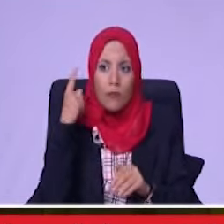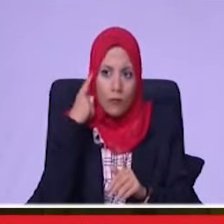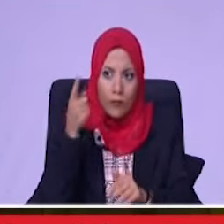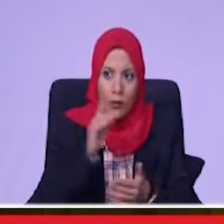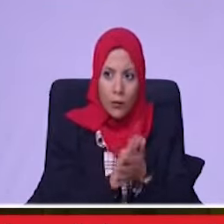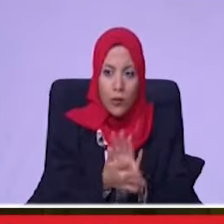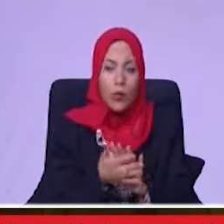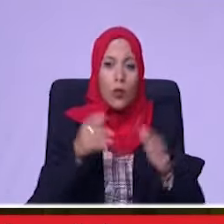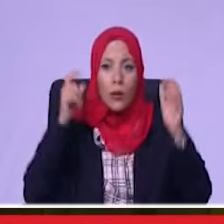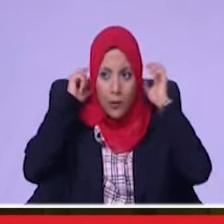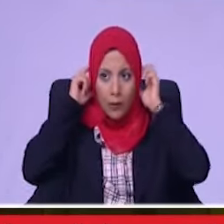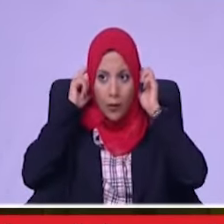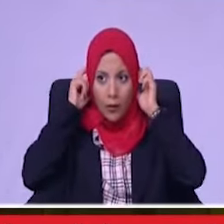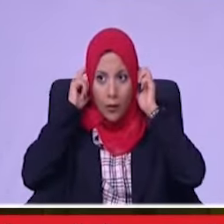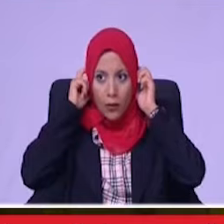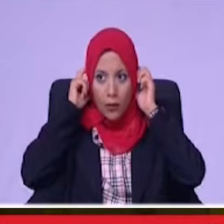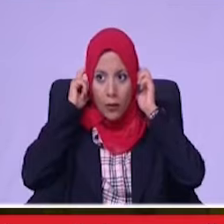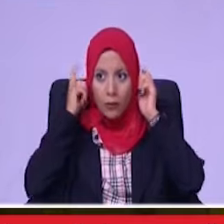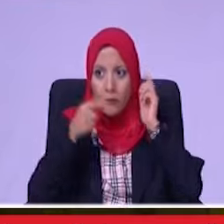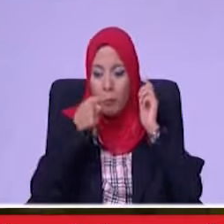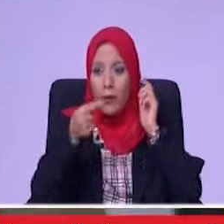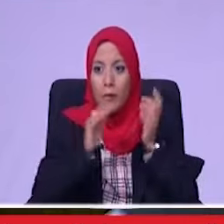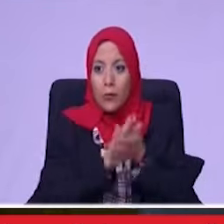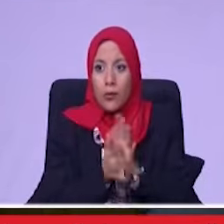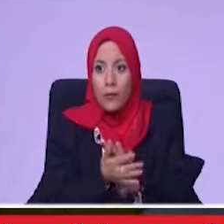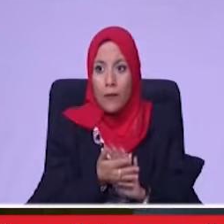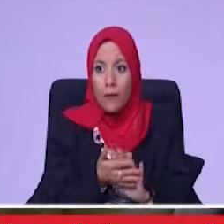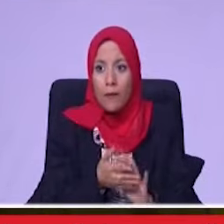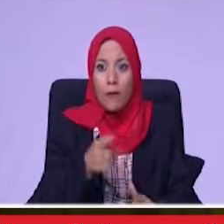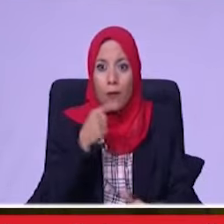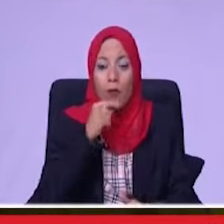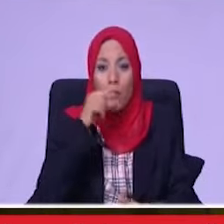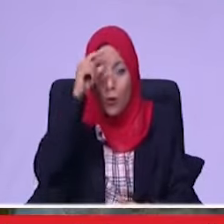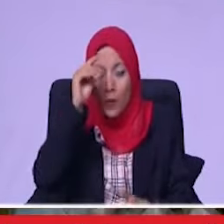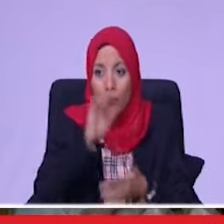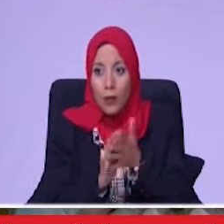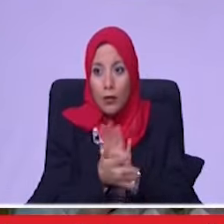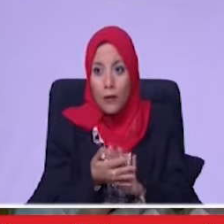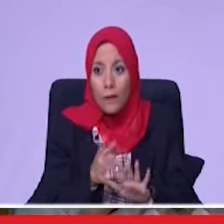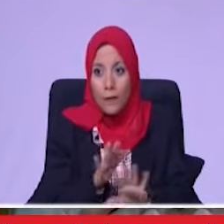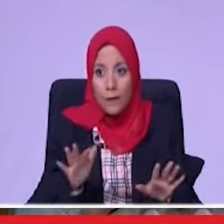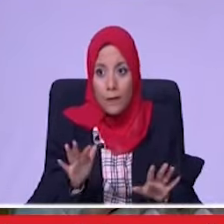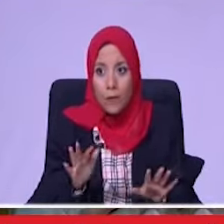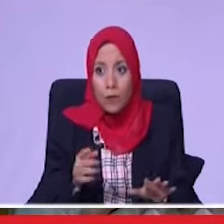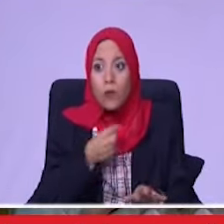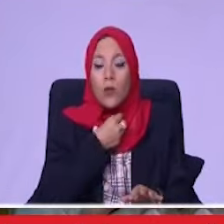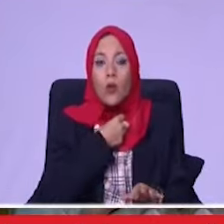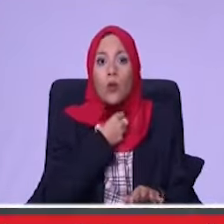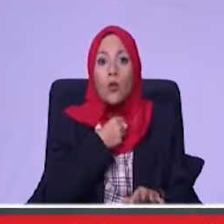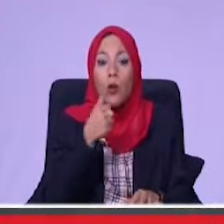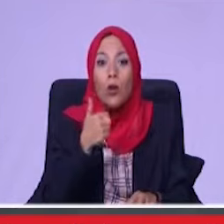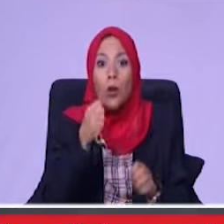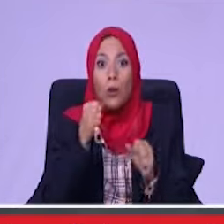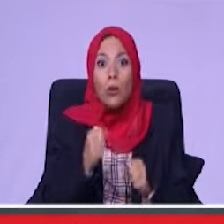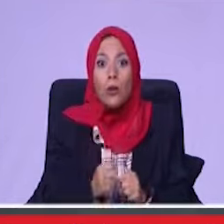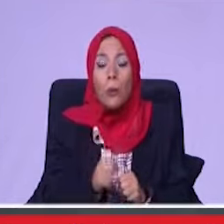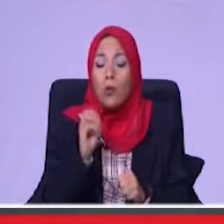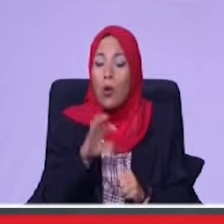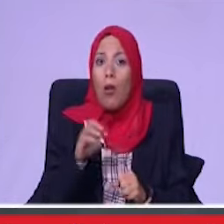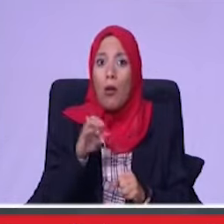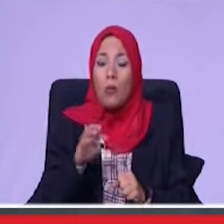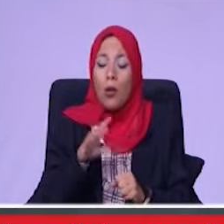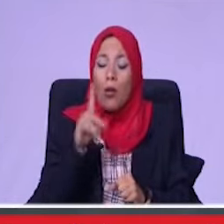سماعات لكن ما بينطقش وبينطق في القران فقط سبحان وبعدين ده صوته جميل نعم يعني واضح